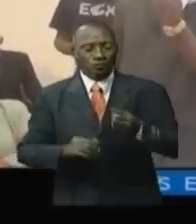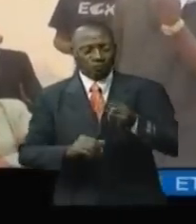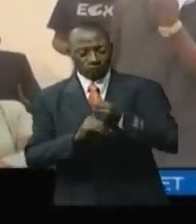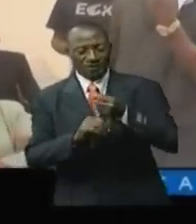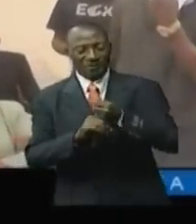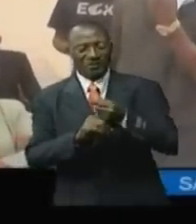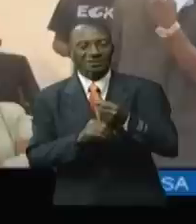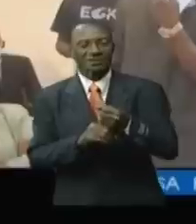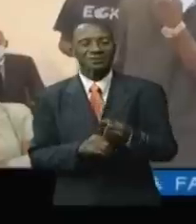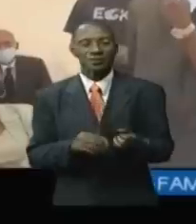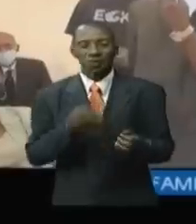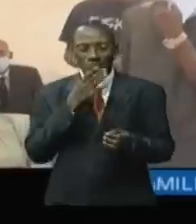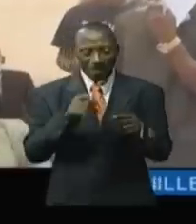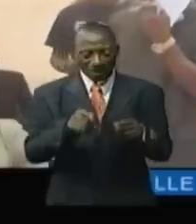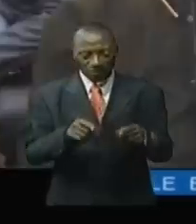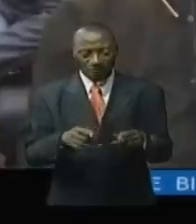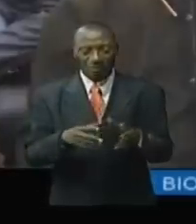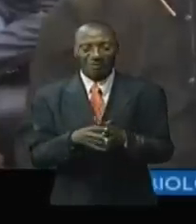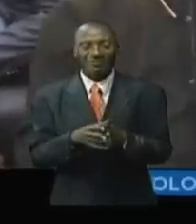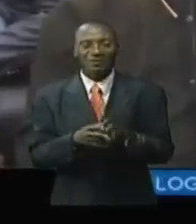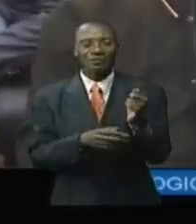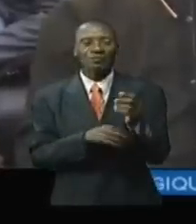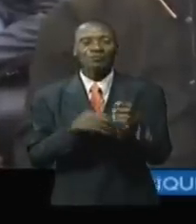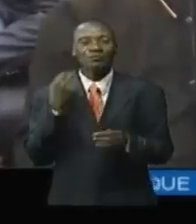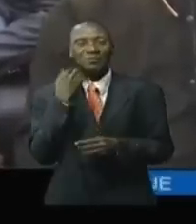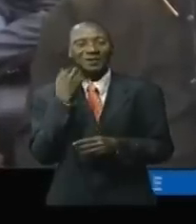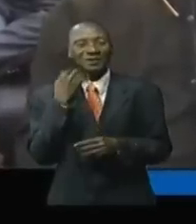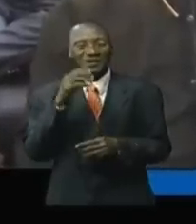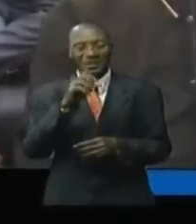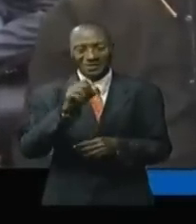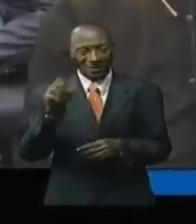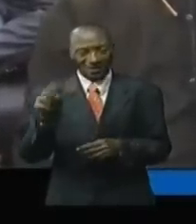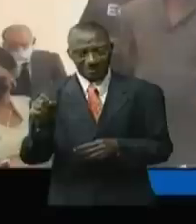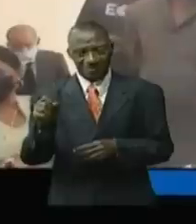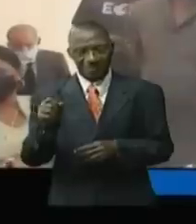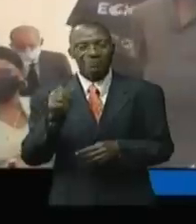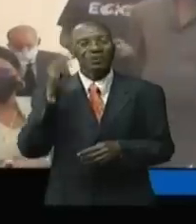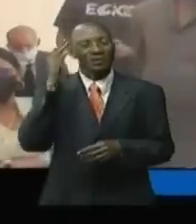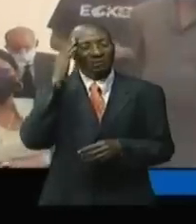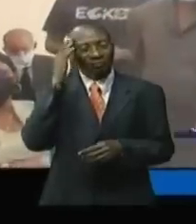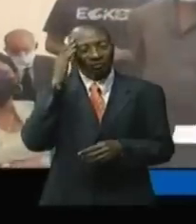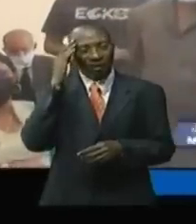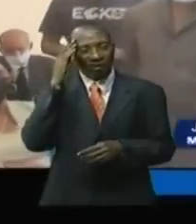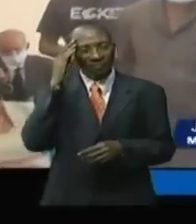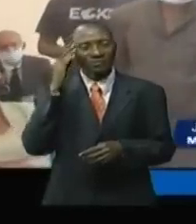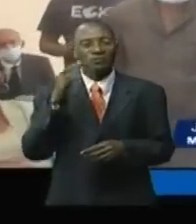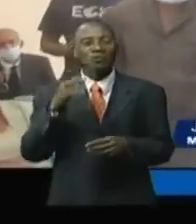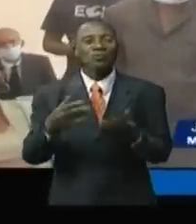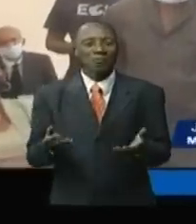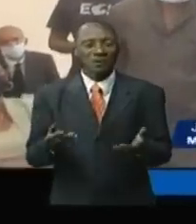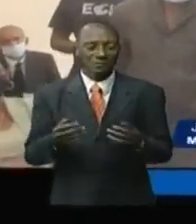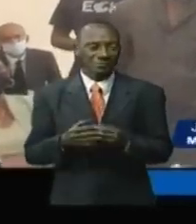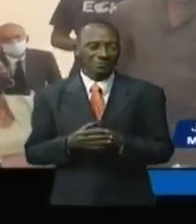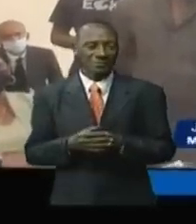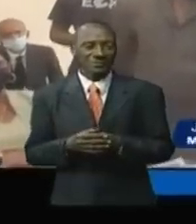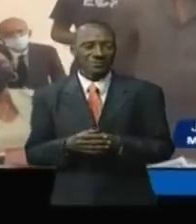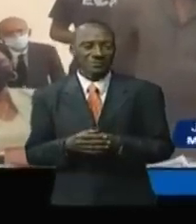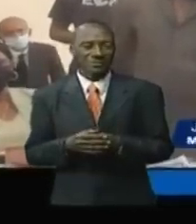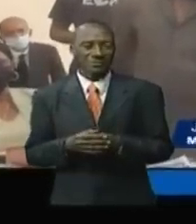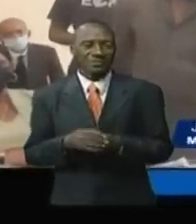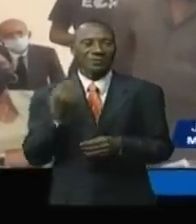population. C'est ça la première des conditions qu'il faut faire. Il faut sensibiliser et que les gens puissent savoir, puisque cette